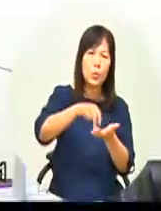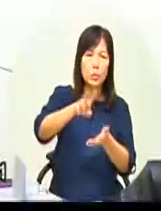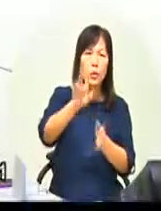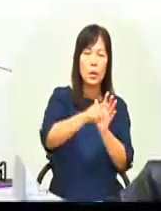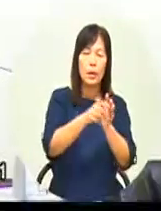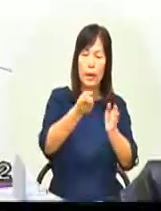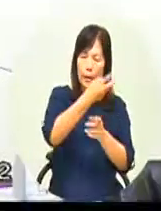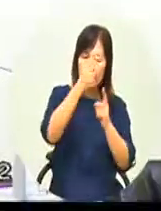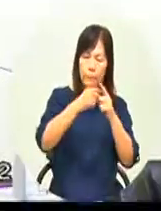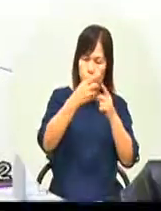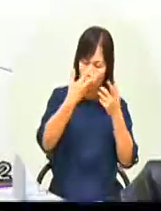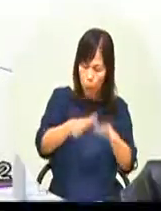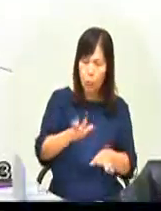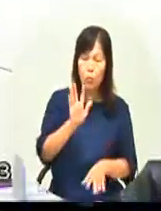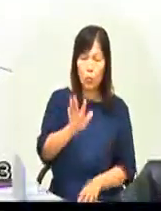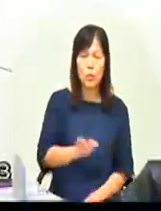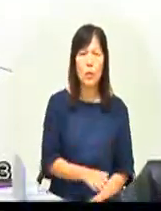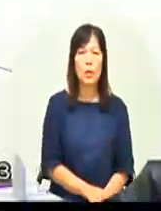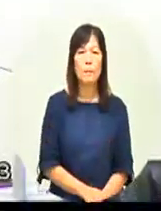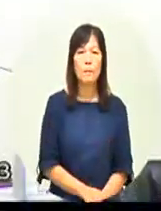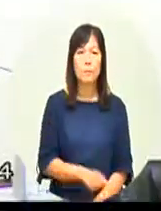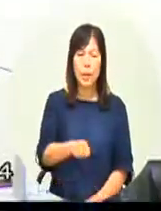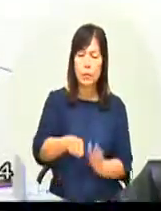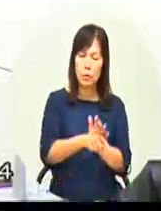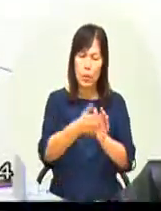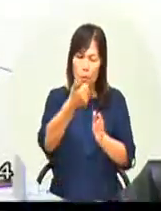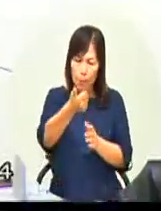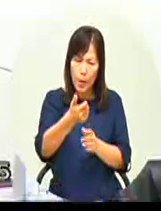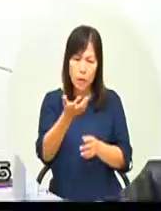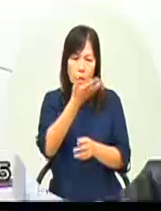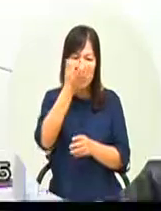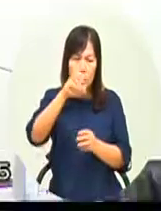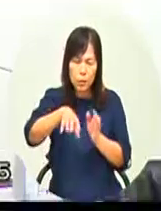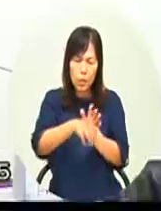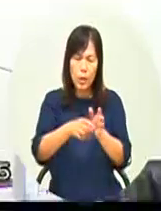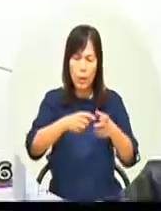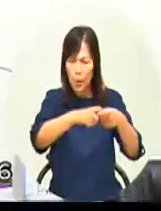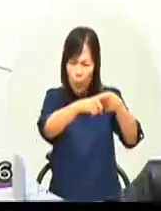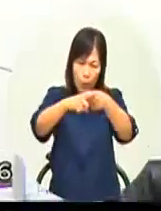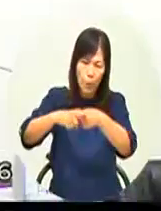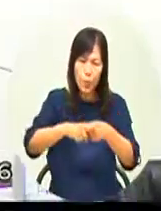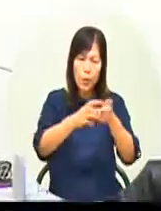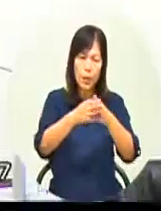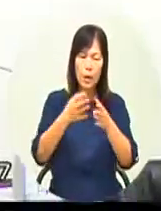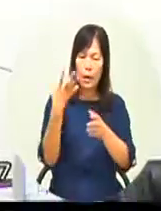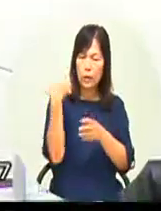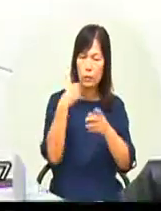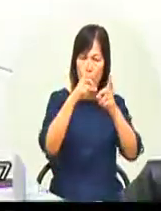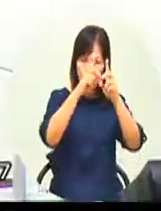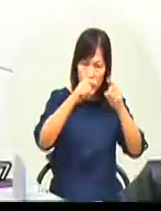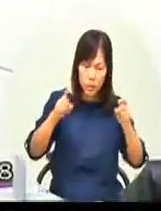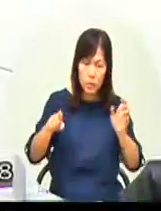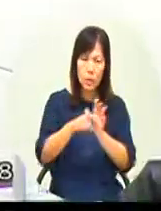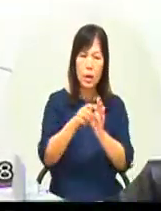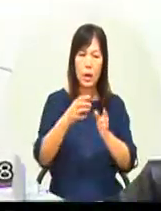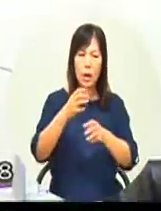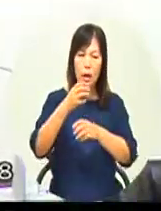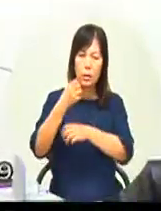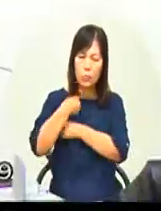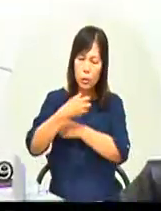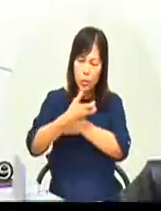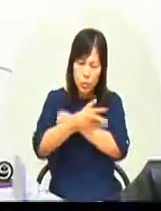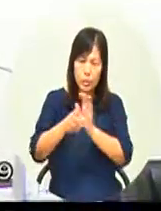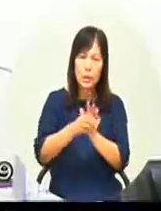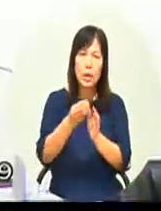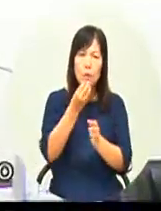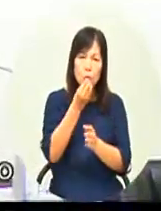很多，所以那样的一个这么好的景点，怎么样去把它串联起来？还有我们的旧城古迹、眷村的小吃。吃